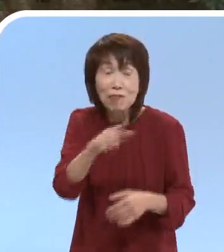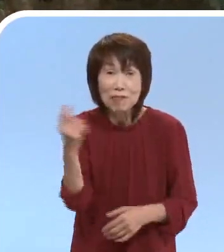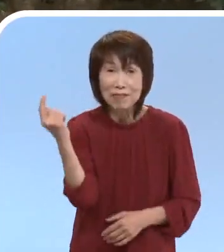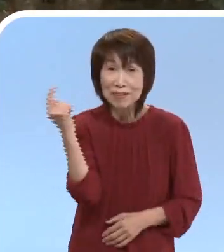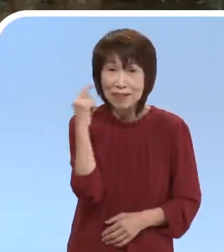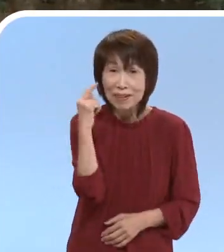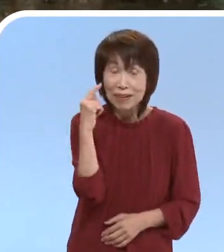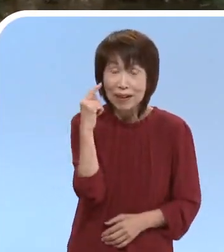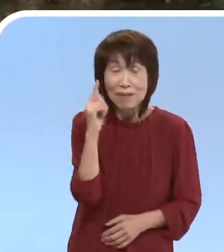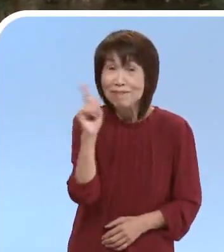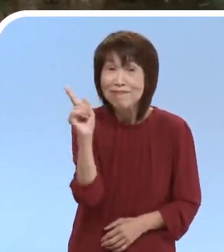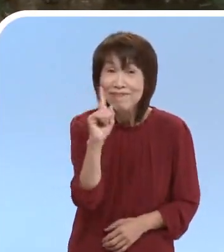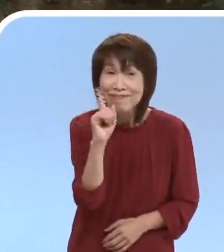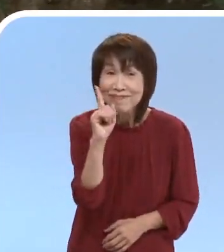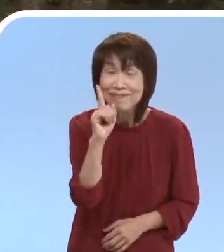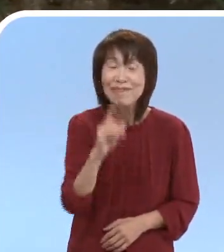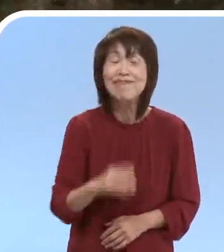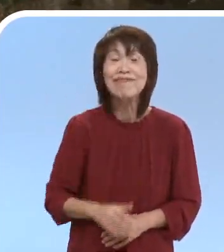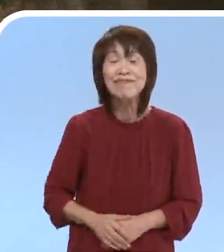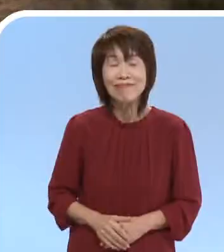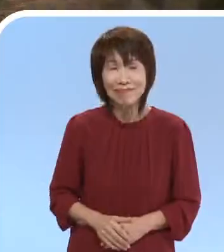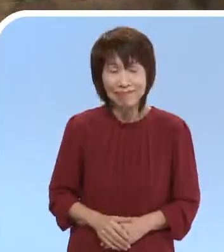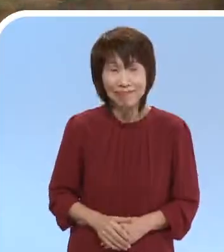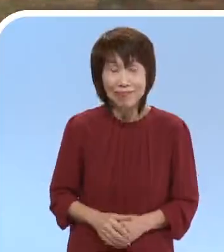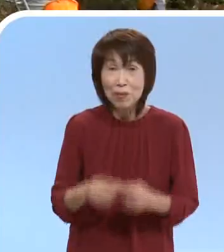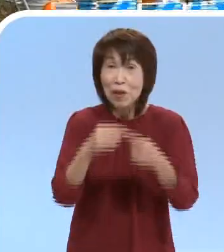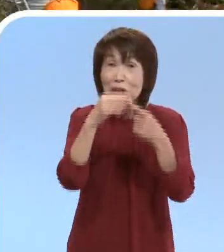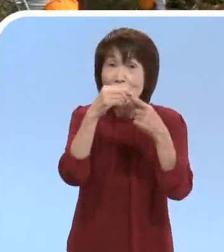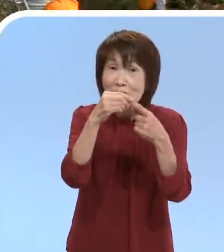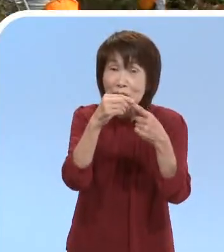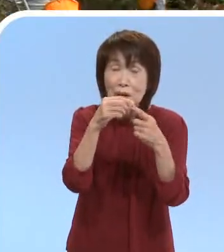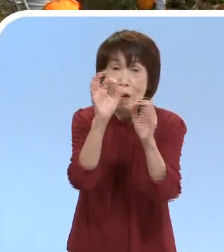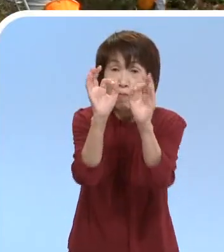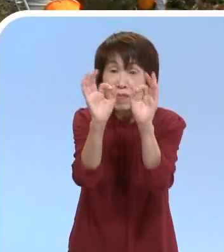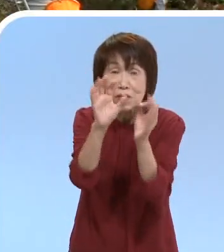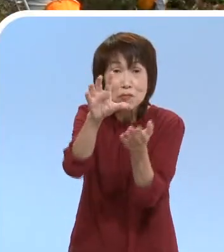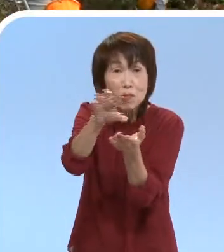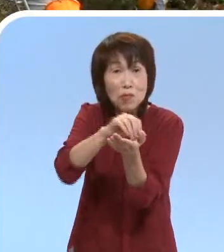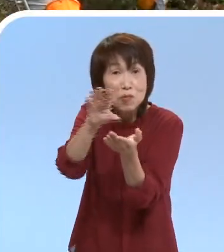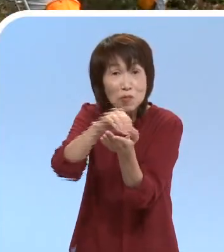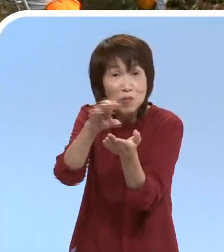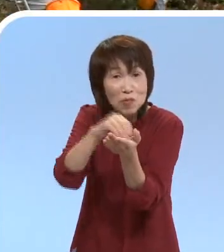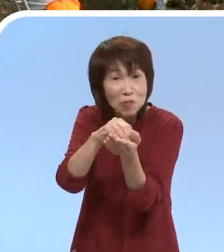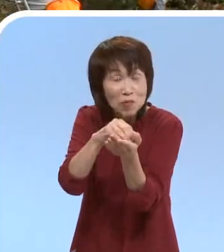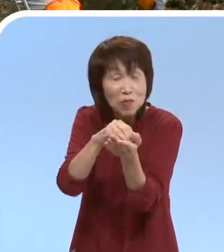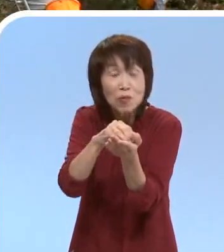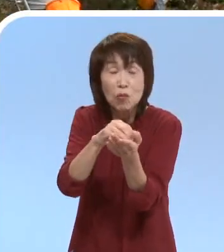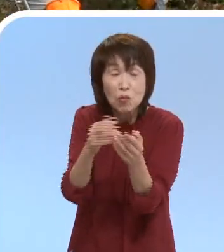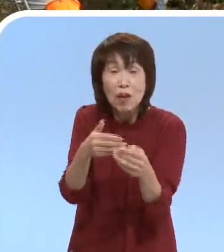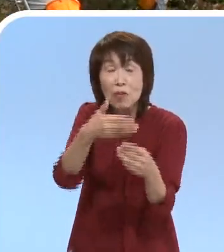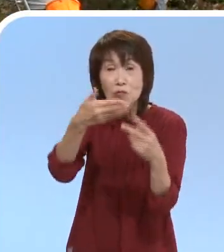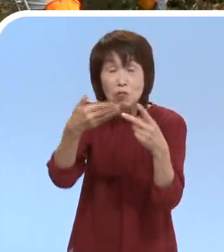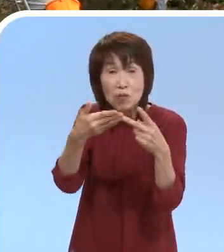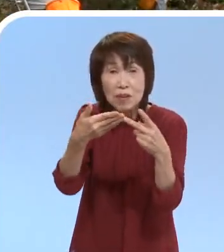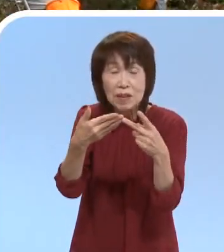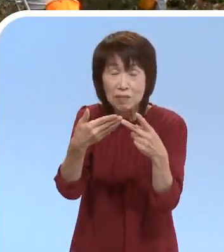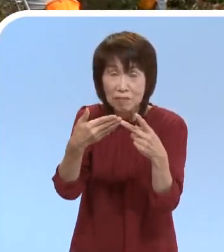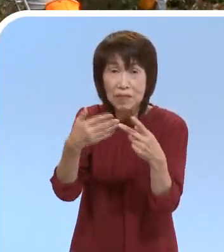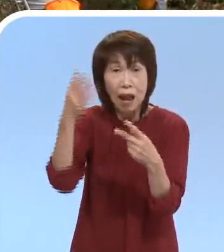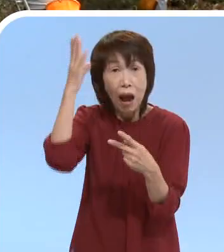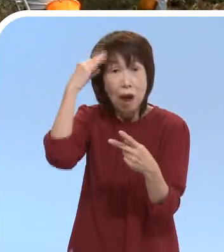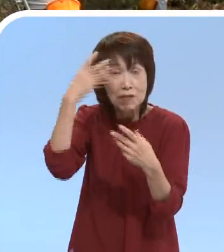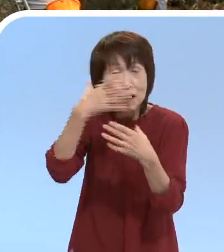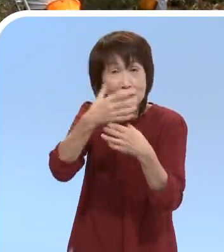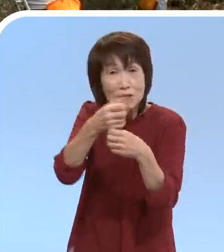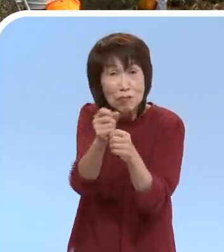させていただけるということなんですが、はいはい、どういった内容になってるんですか？ そうですね、収穫をまあ体験していただいて、いわゆる油を絞る機械ですね、